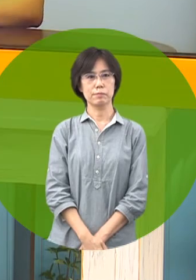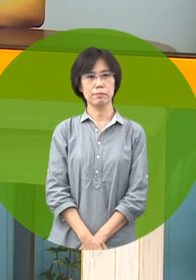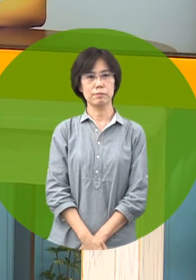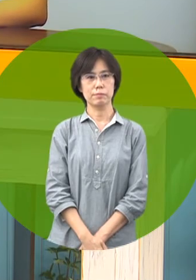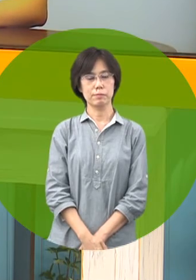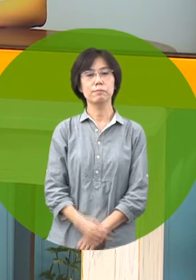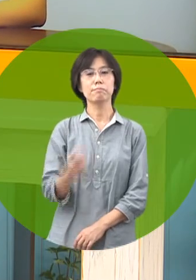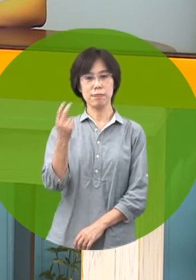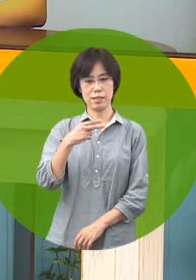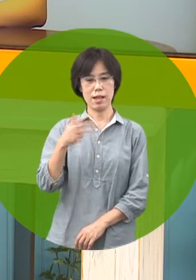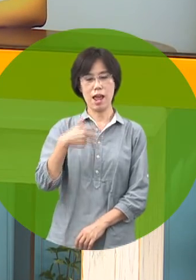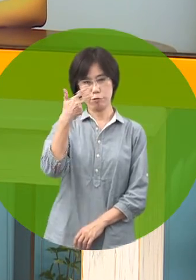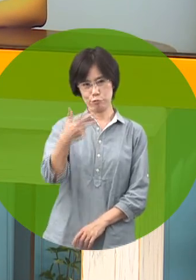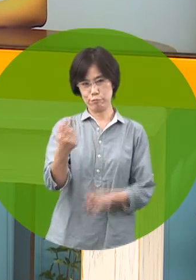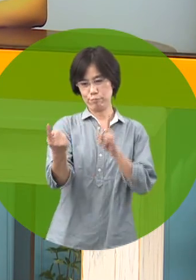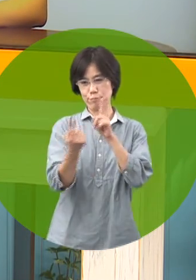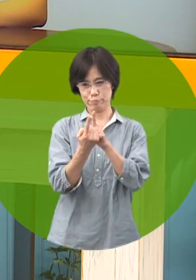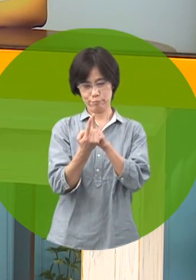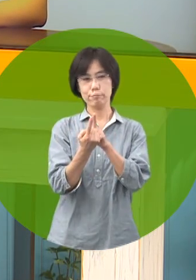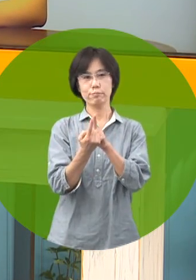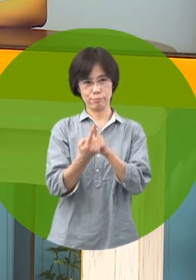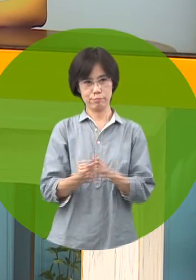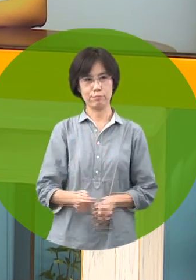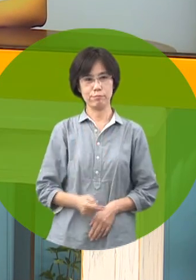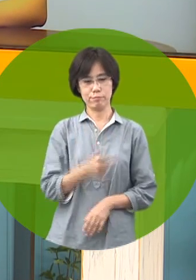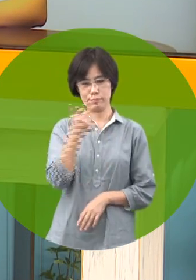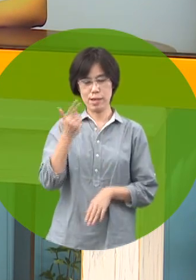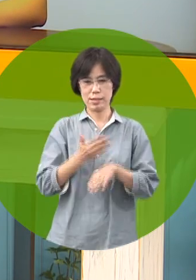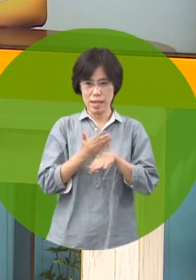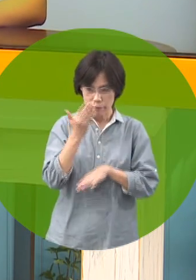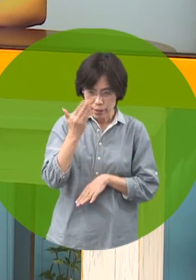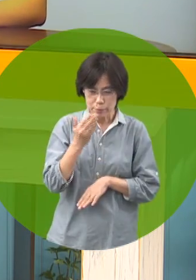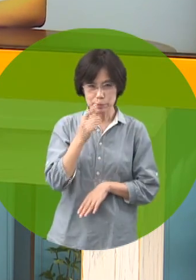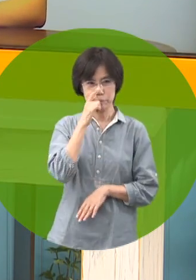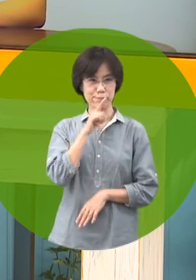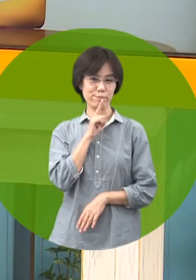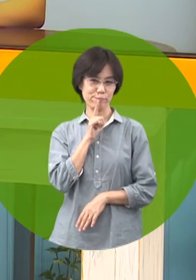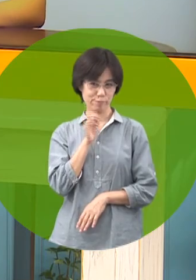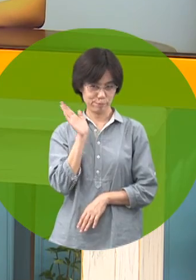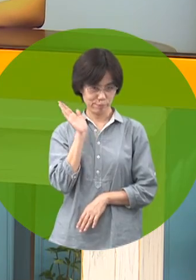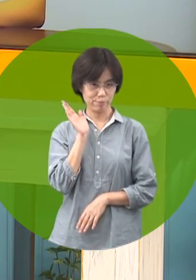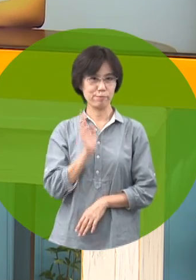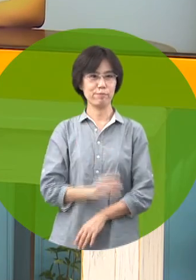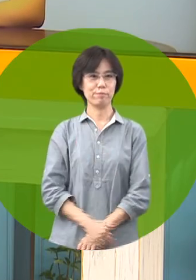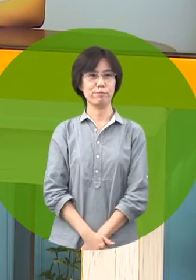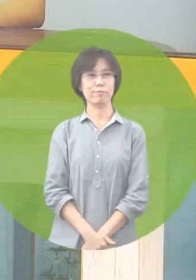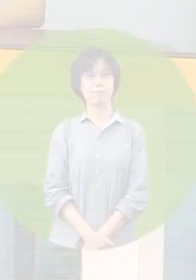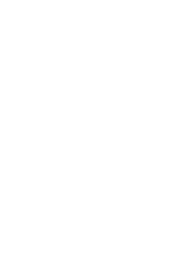それではまた来週お会いしましょう。一平二平デービル。